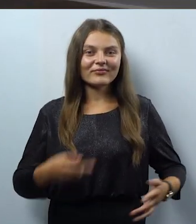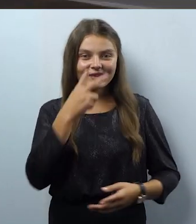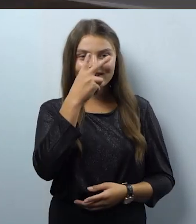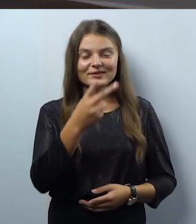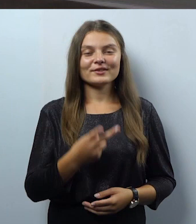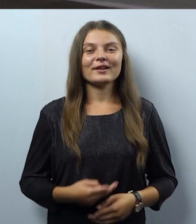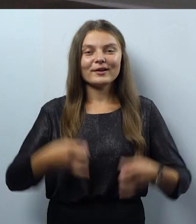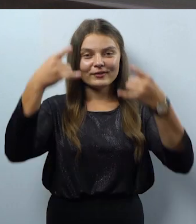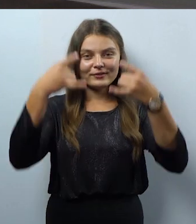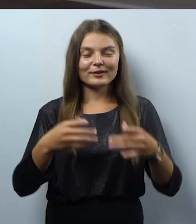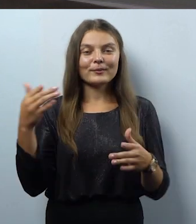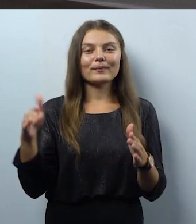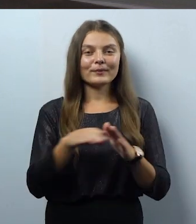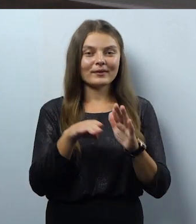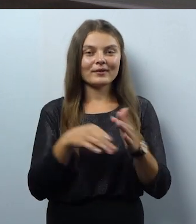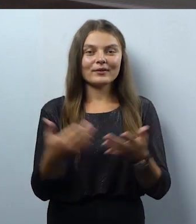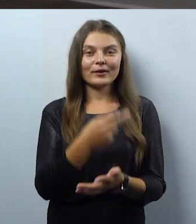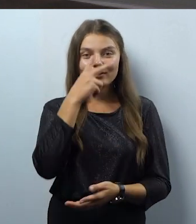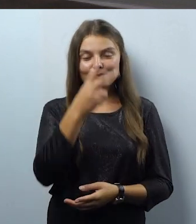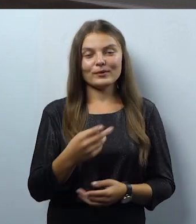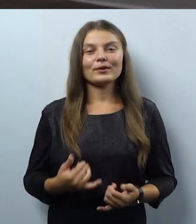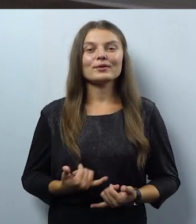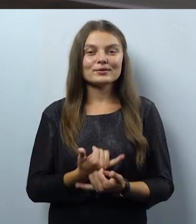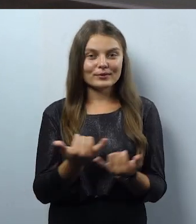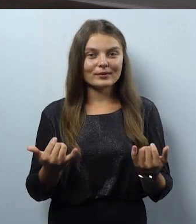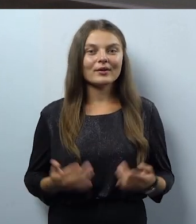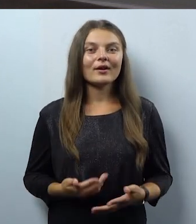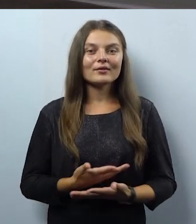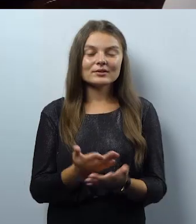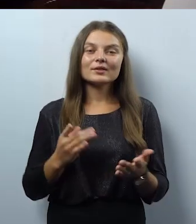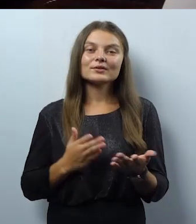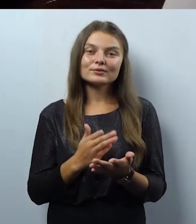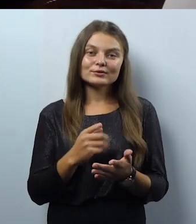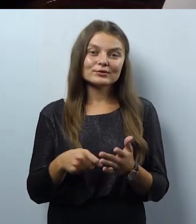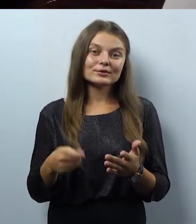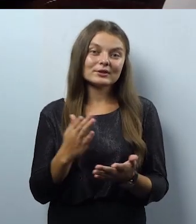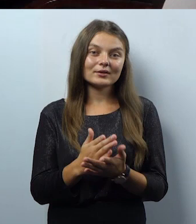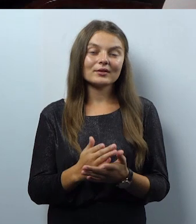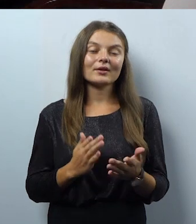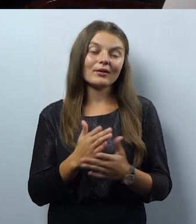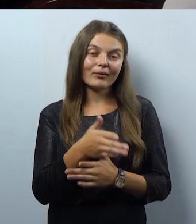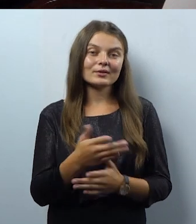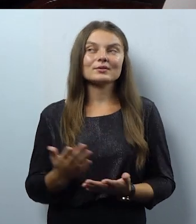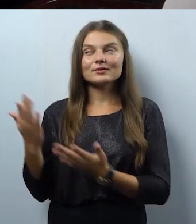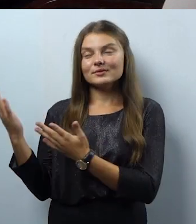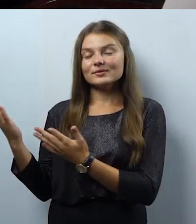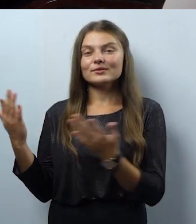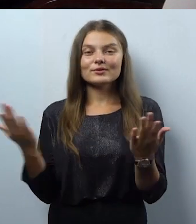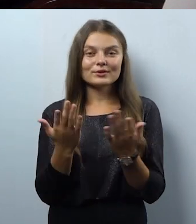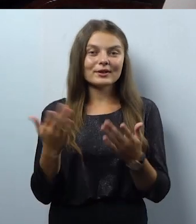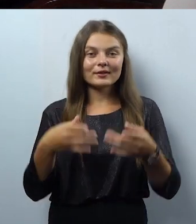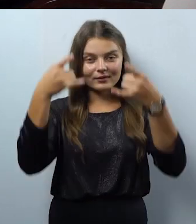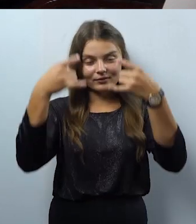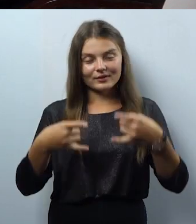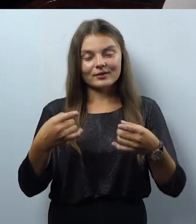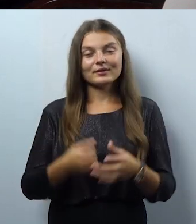Вітаю, шановні телеглядачі, в ефірі програма «Новий погляд». Сьогодні в нашій студії Всеукраїнське об'єднання «Батьківщина». Андрій Гіваський, депутат Івано-Франківської